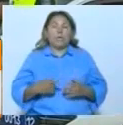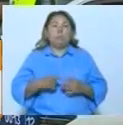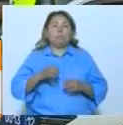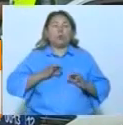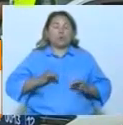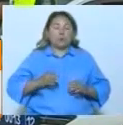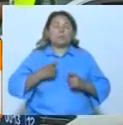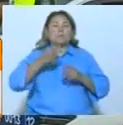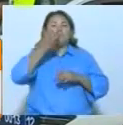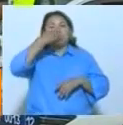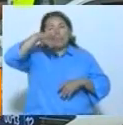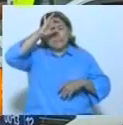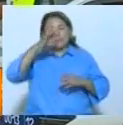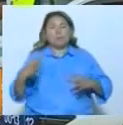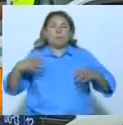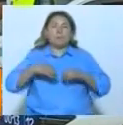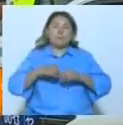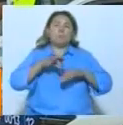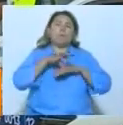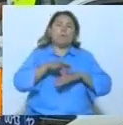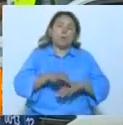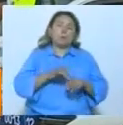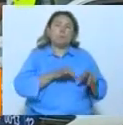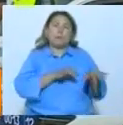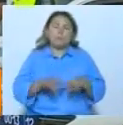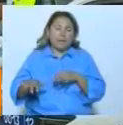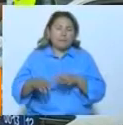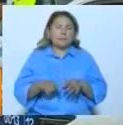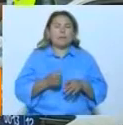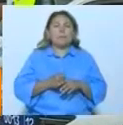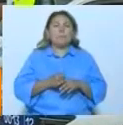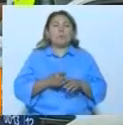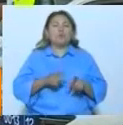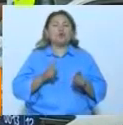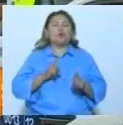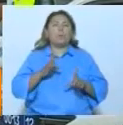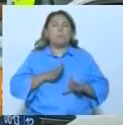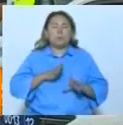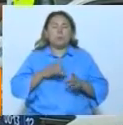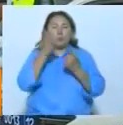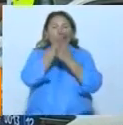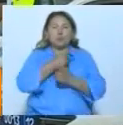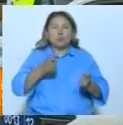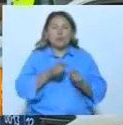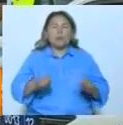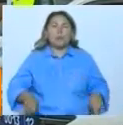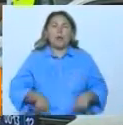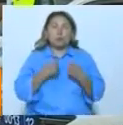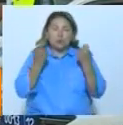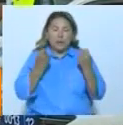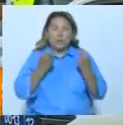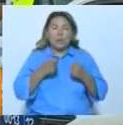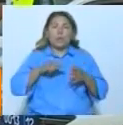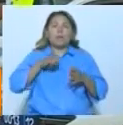органами полиции проводится ряд профилактических мероприятий, направленных на предупреждение правонарушений, основной